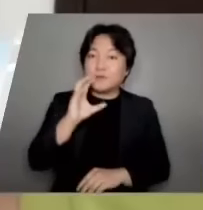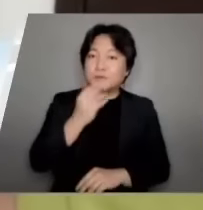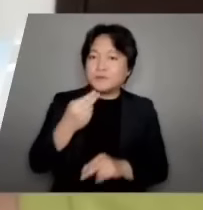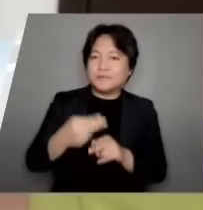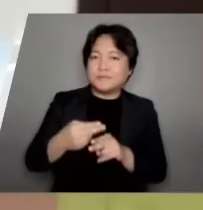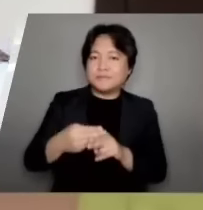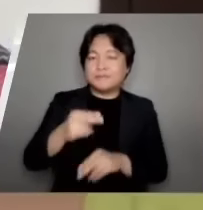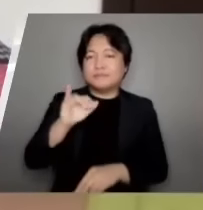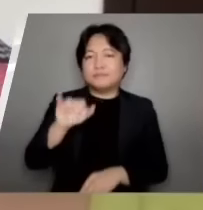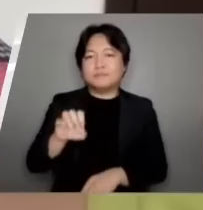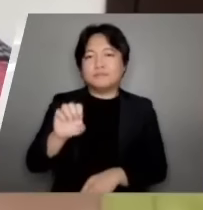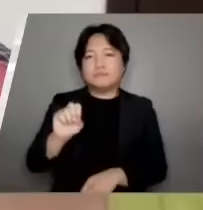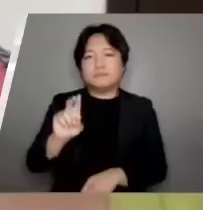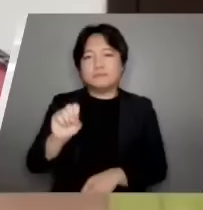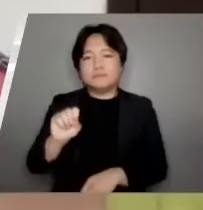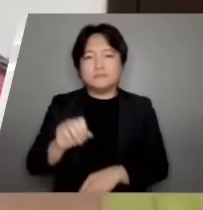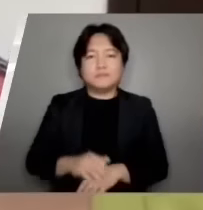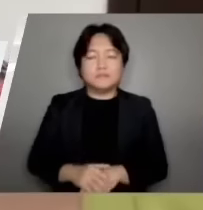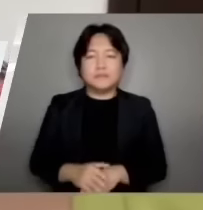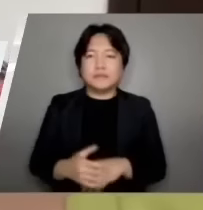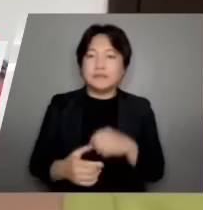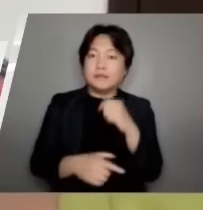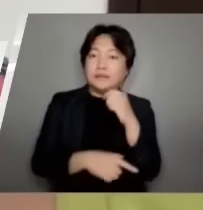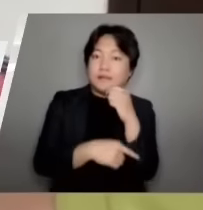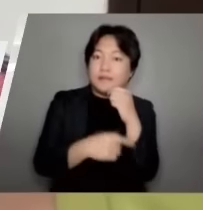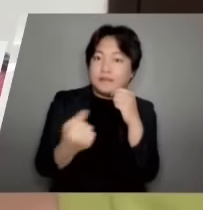ng tanglad, dahon ng